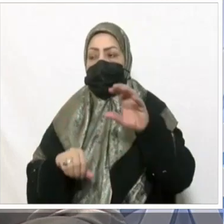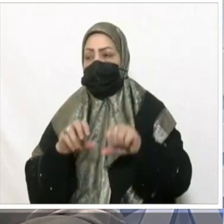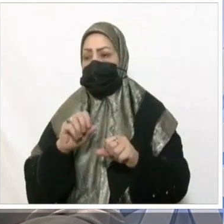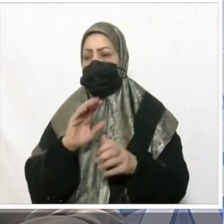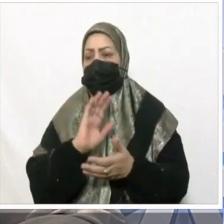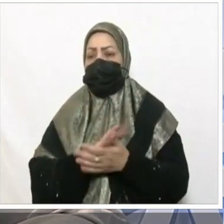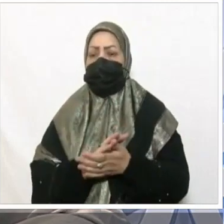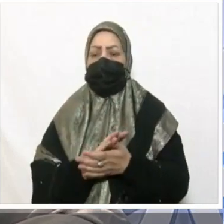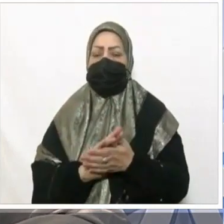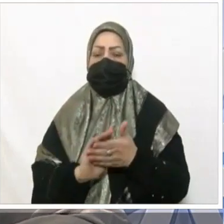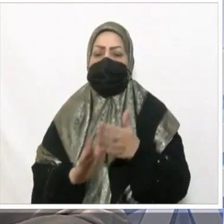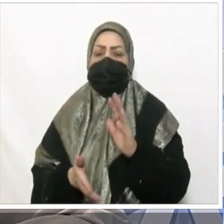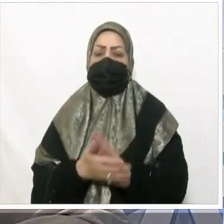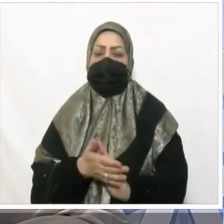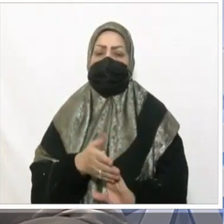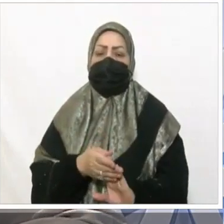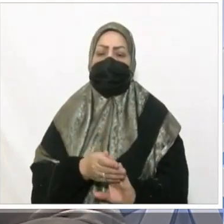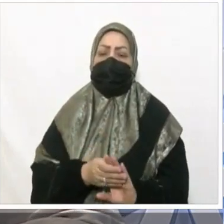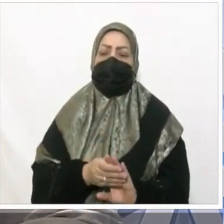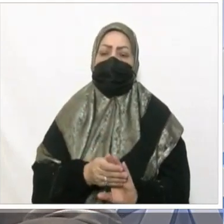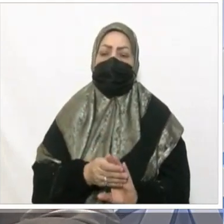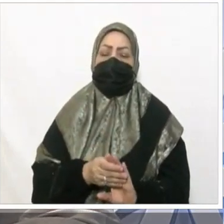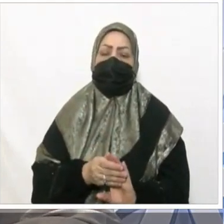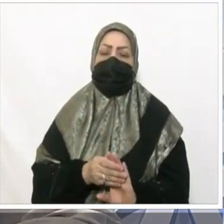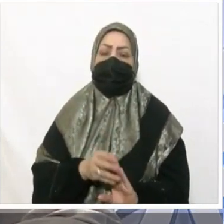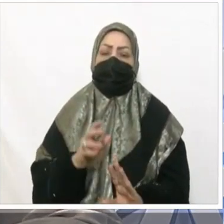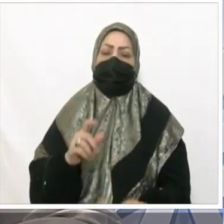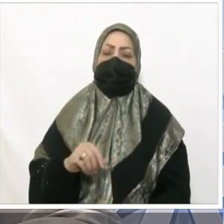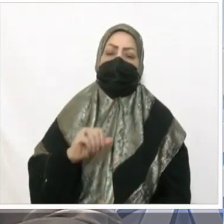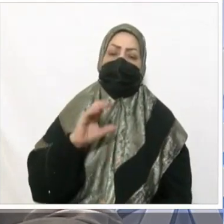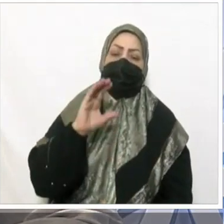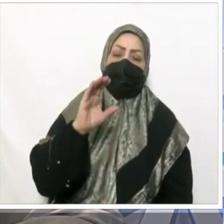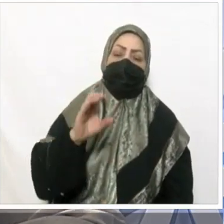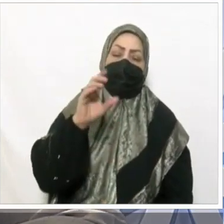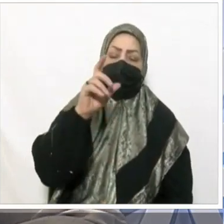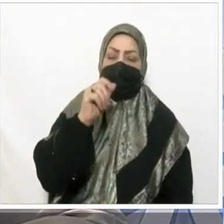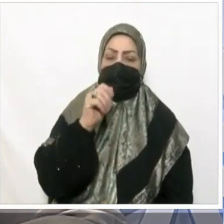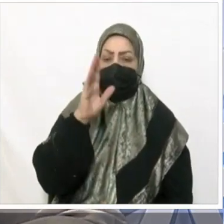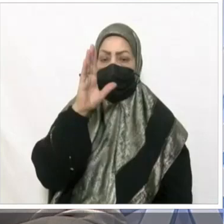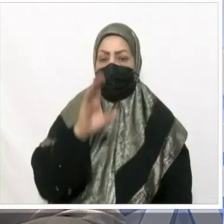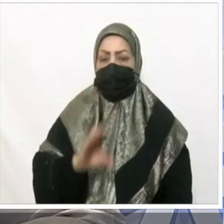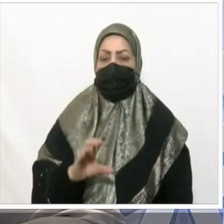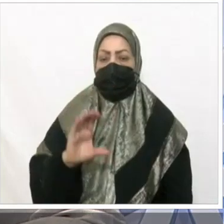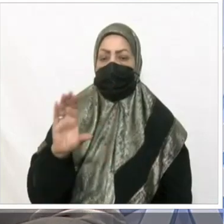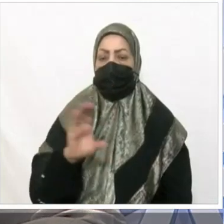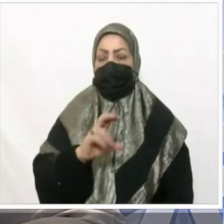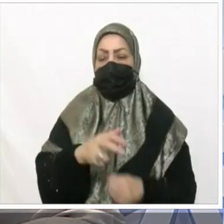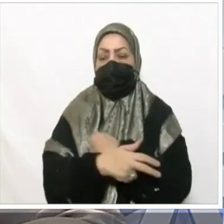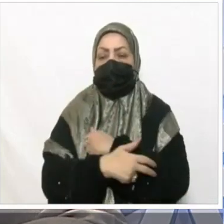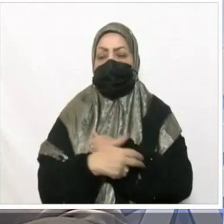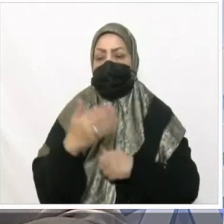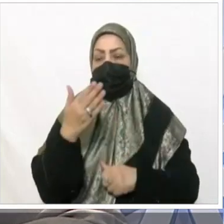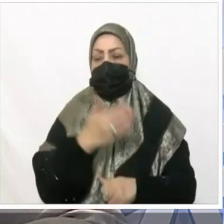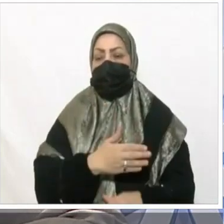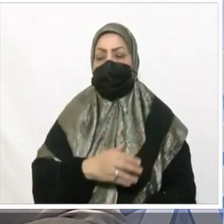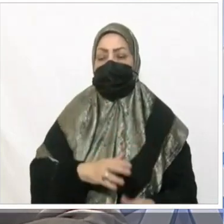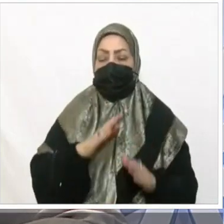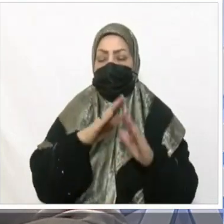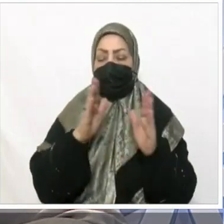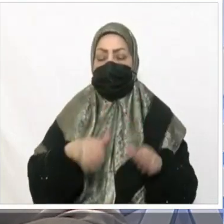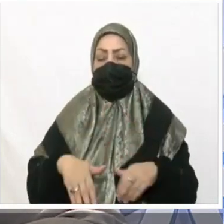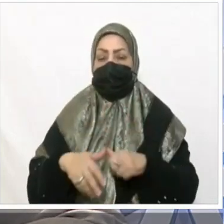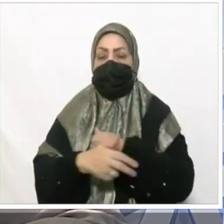فأنت تعد فقيرا، لا بأس أن تأخذ الزكاة. فعلا الزكاة ليست أمرا سهلا على النفس يعني